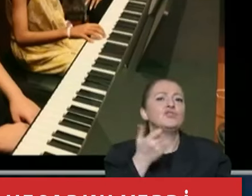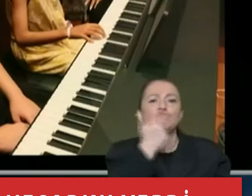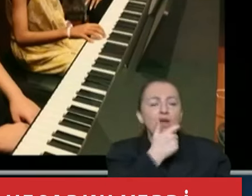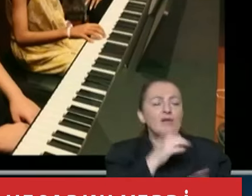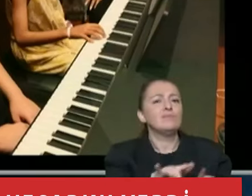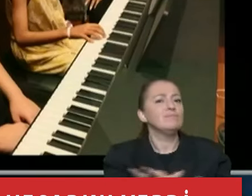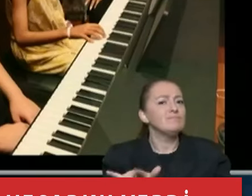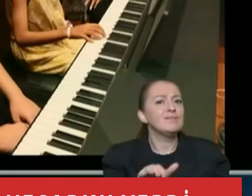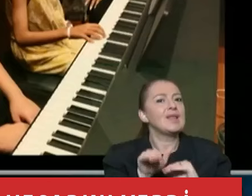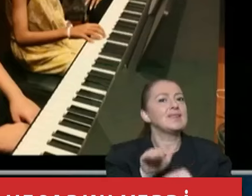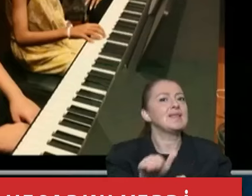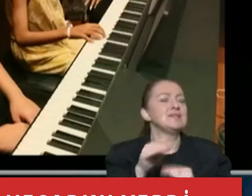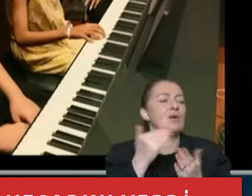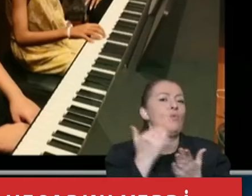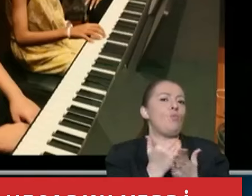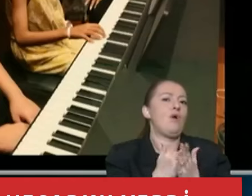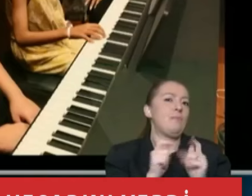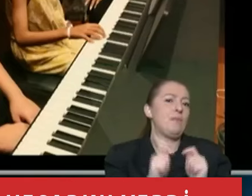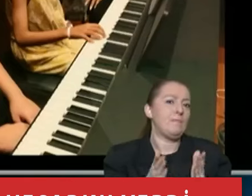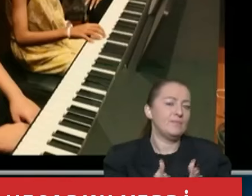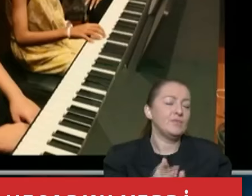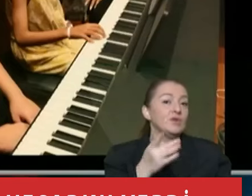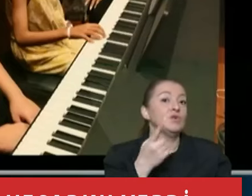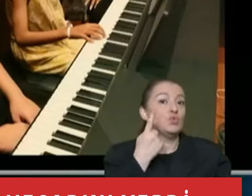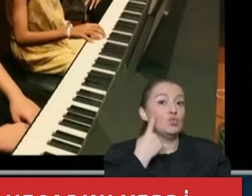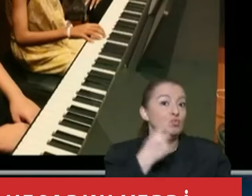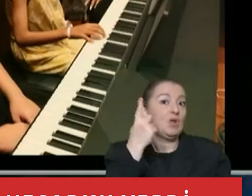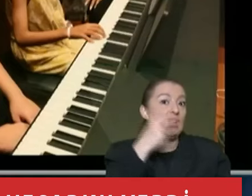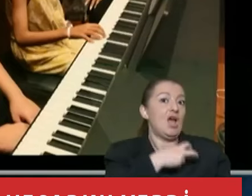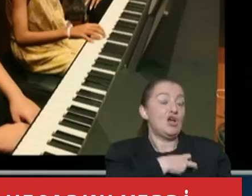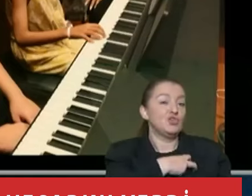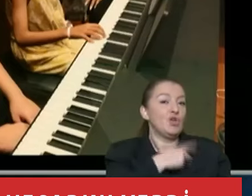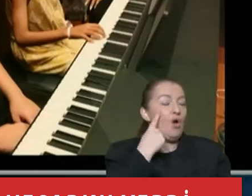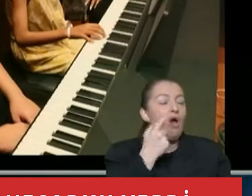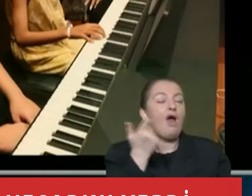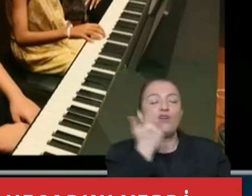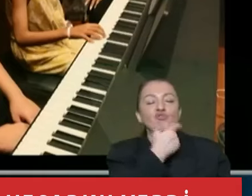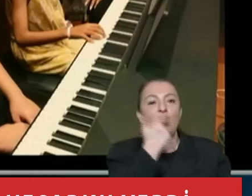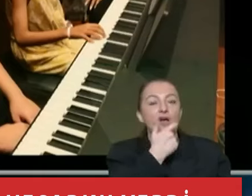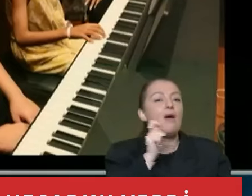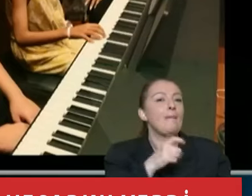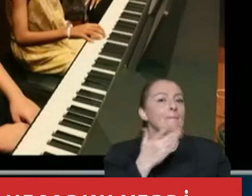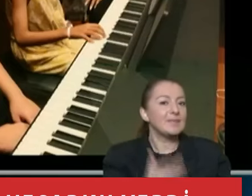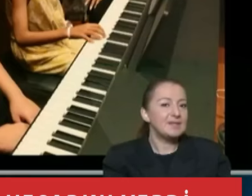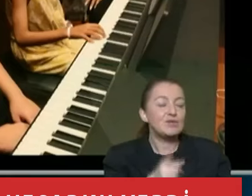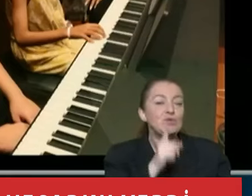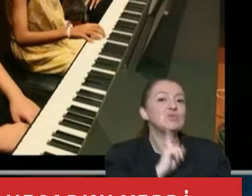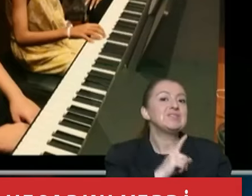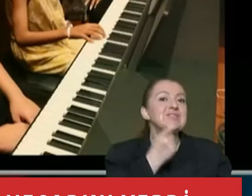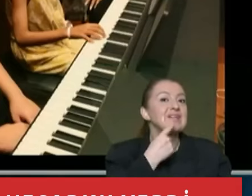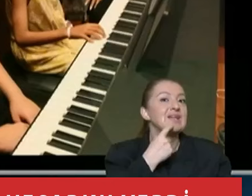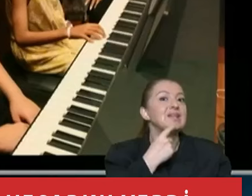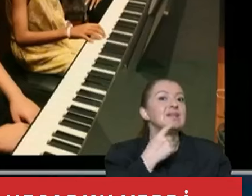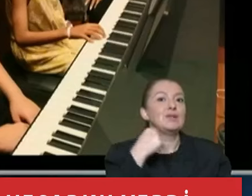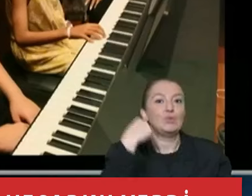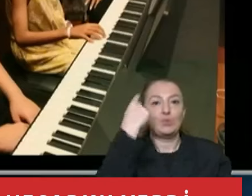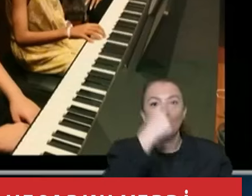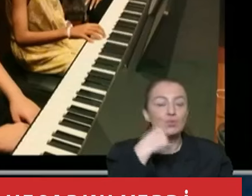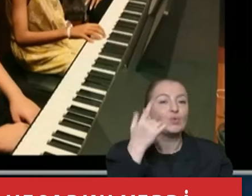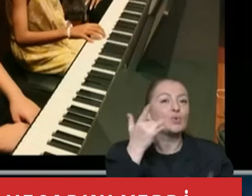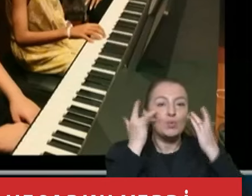destek programını harekete geçirdik Cumhuriyet aşıkları serisiyle konserler düzenledik yüzyılın yüzleri kültür sanat